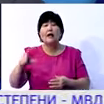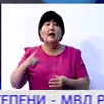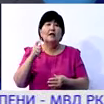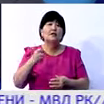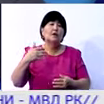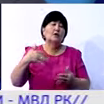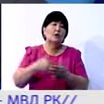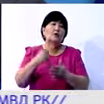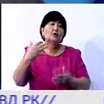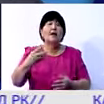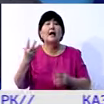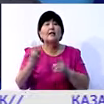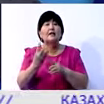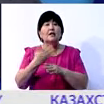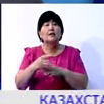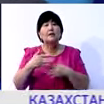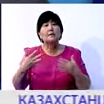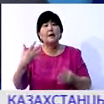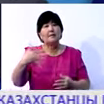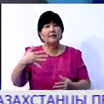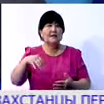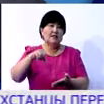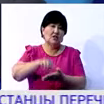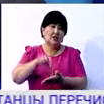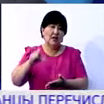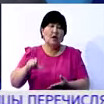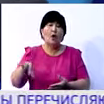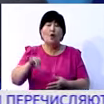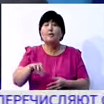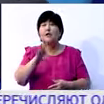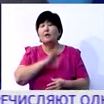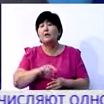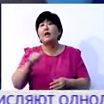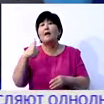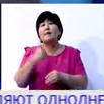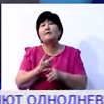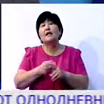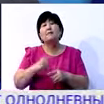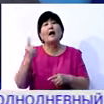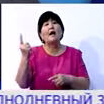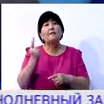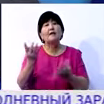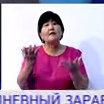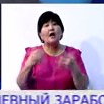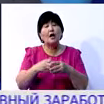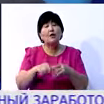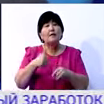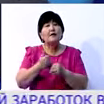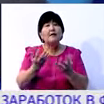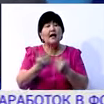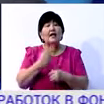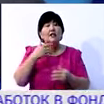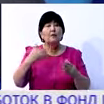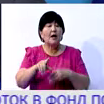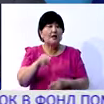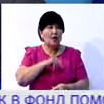до 500, и третья категория – свыше 500 членов. В области преимущественно первички именно первой категории, с небольшим количеством партийцев.